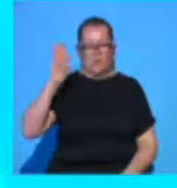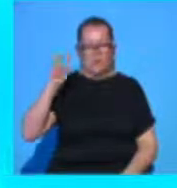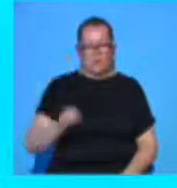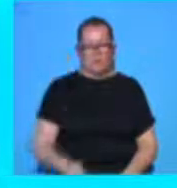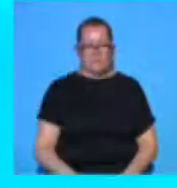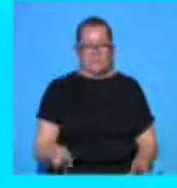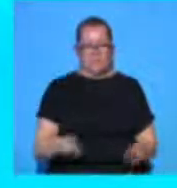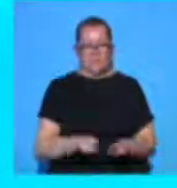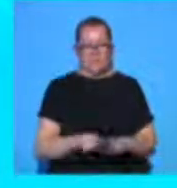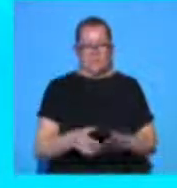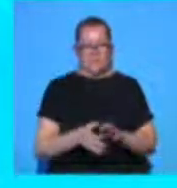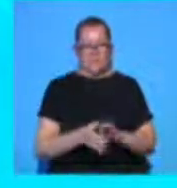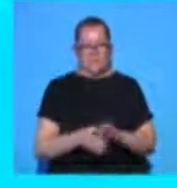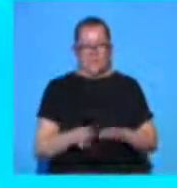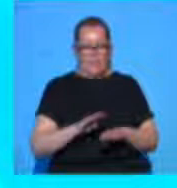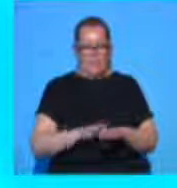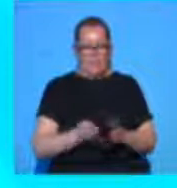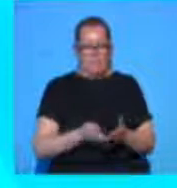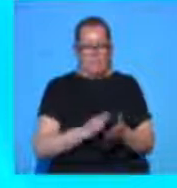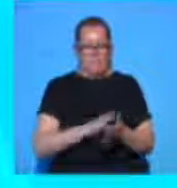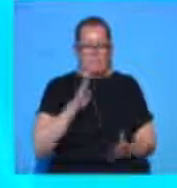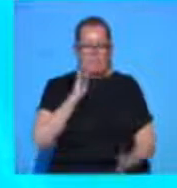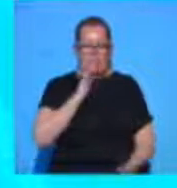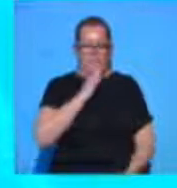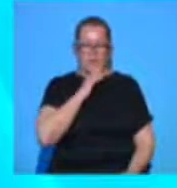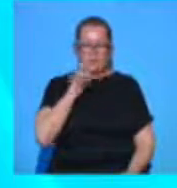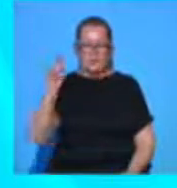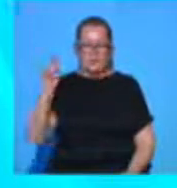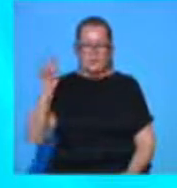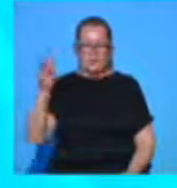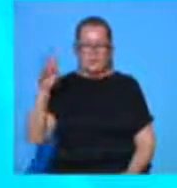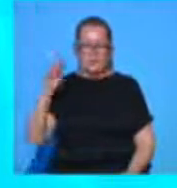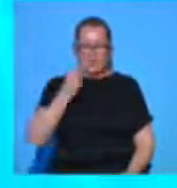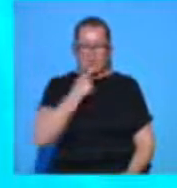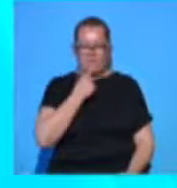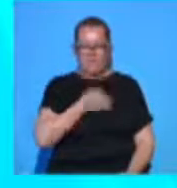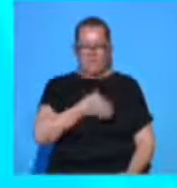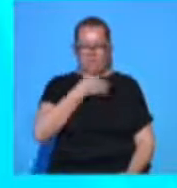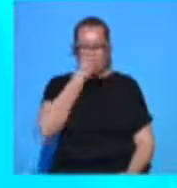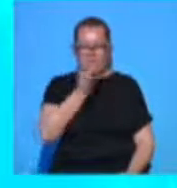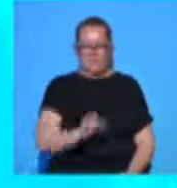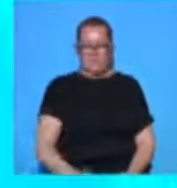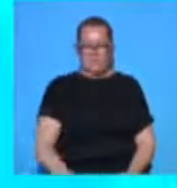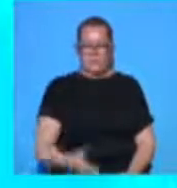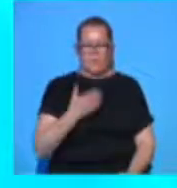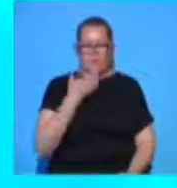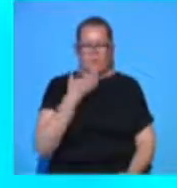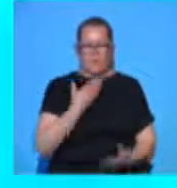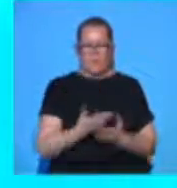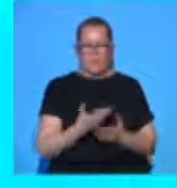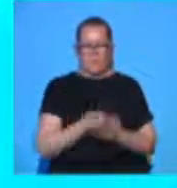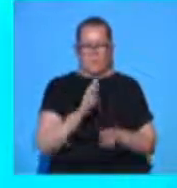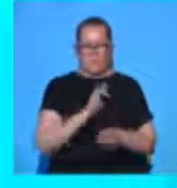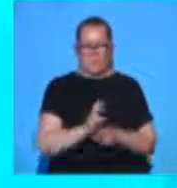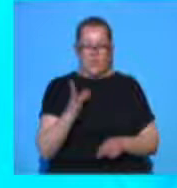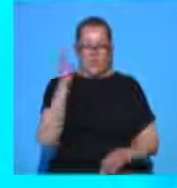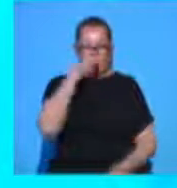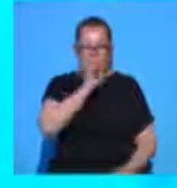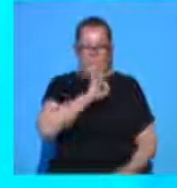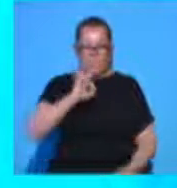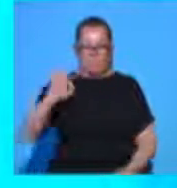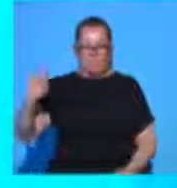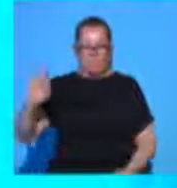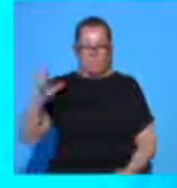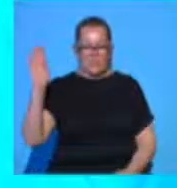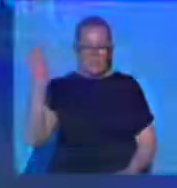0746145204. De asemenea, ne puteți contacta și pe pagina de Facebook TVR Craiova. Vă mulțumesc pentru atenție, o seară frumoasă vă doresc!